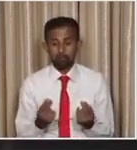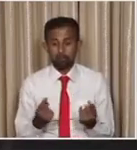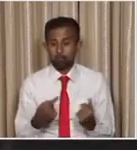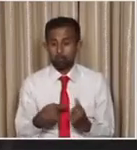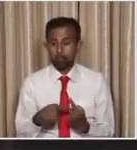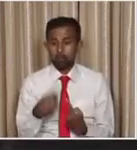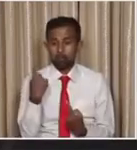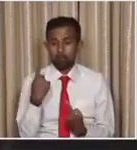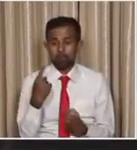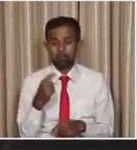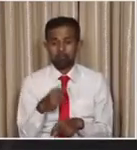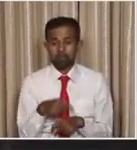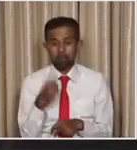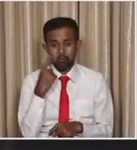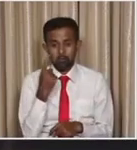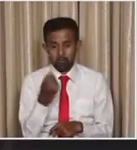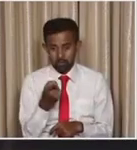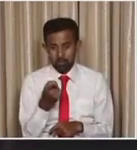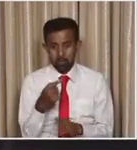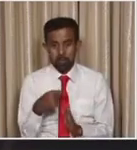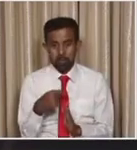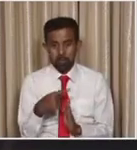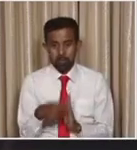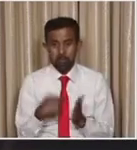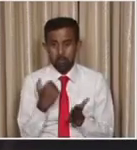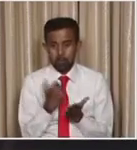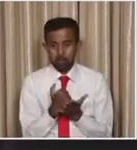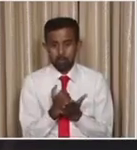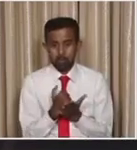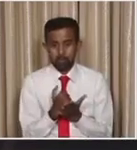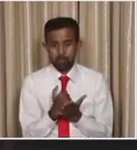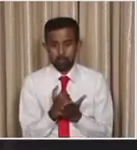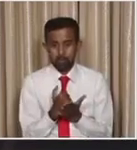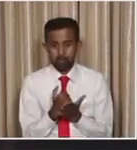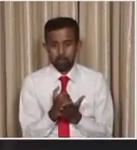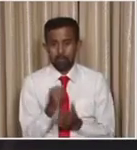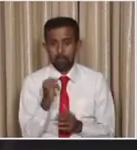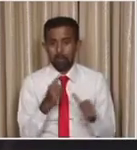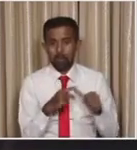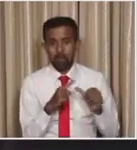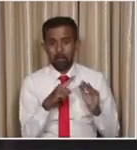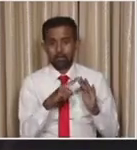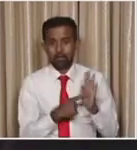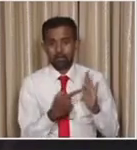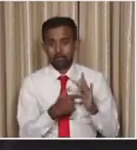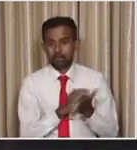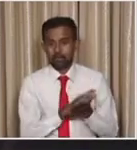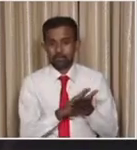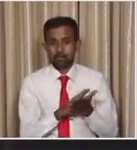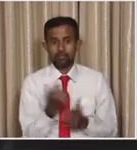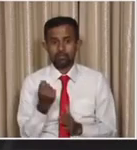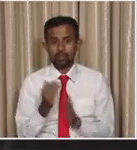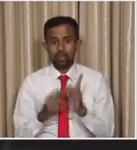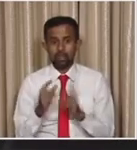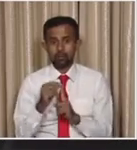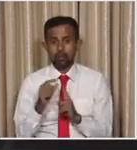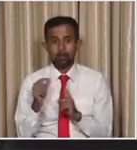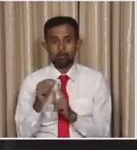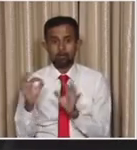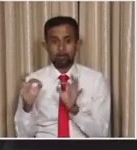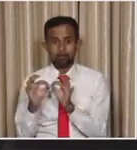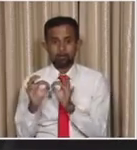වෙච්ච යුගයේ මතක තියාගන්න මේ රටේ ශ්‍රී ලංකා මහ බැංකු අධිපති අජිත් නිවාඩ් කබ්‍රල් මුදල් අමාත්‍යාංශ ලේකම් පී